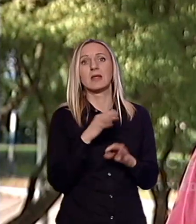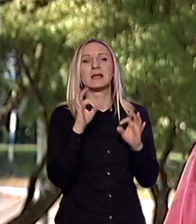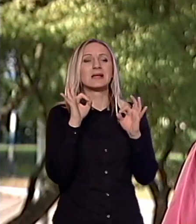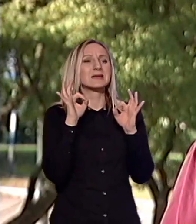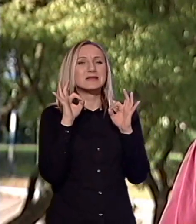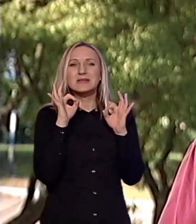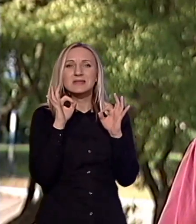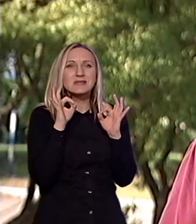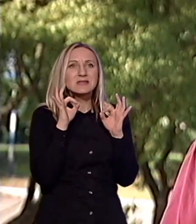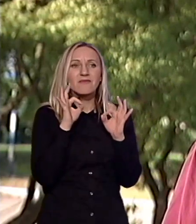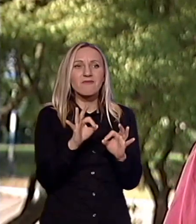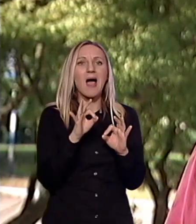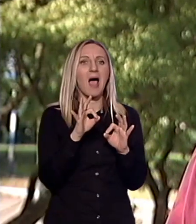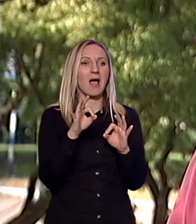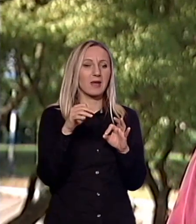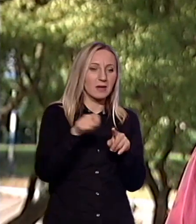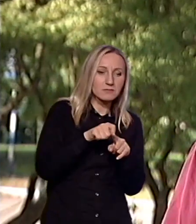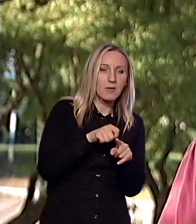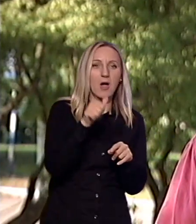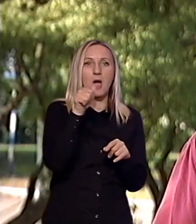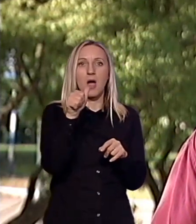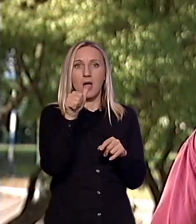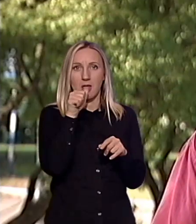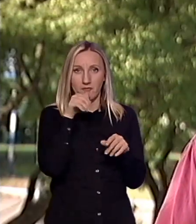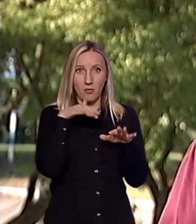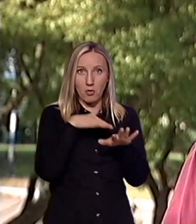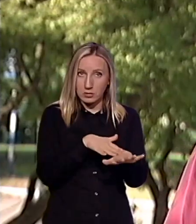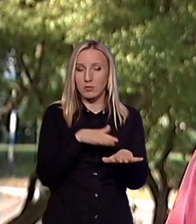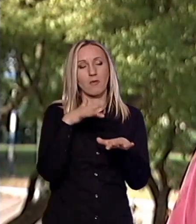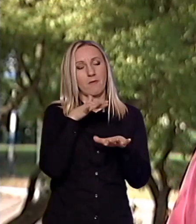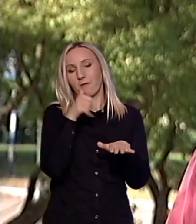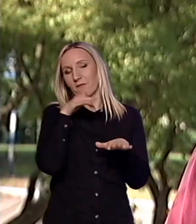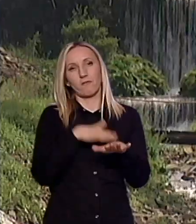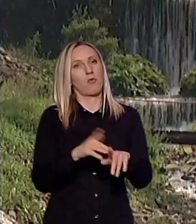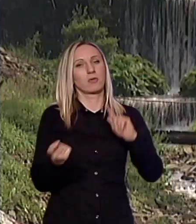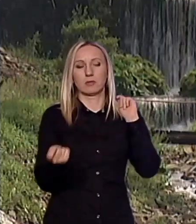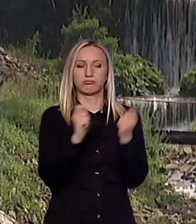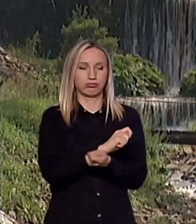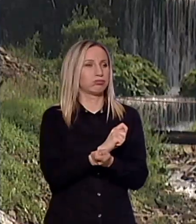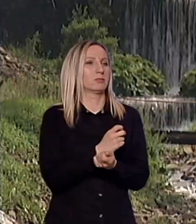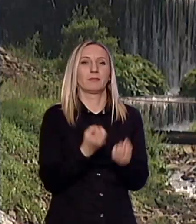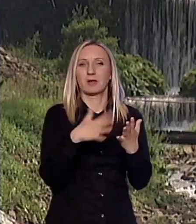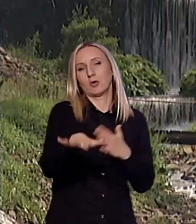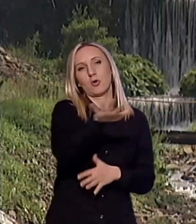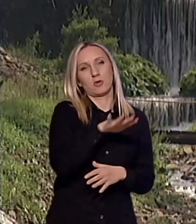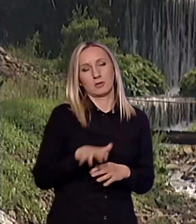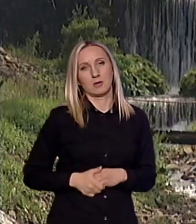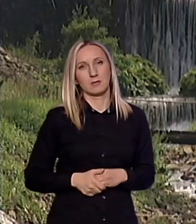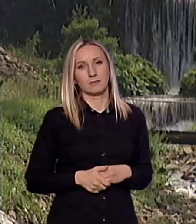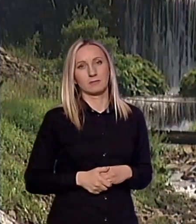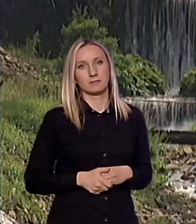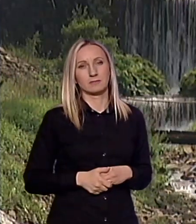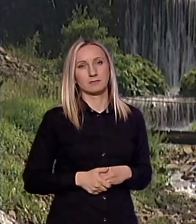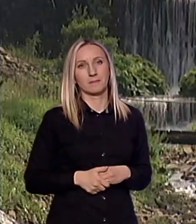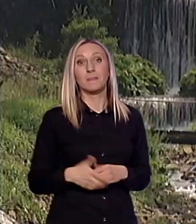uticaj na režim voda nepovratno ima posljedice na okruženje. Interes onoga